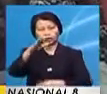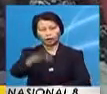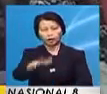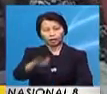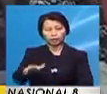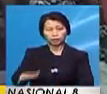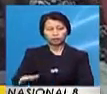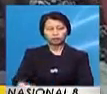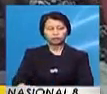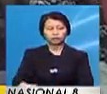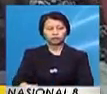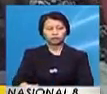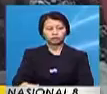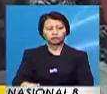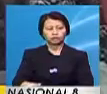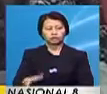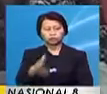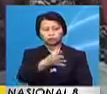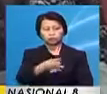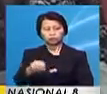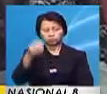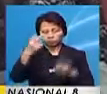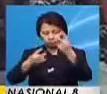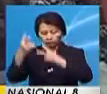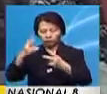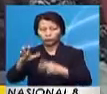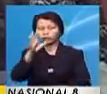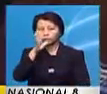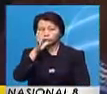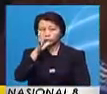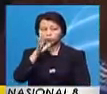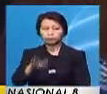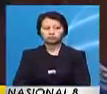adik-adiknya dan begitu juga menjenguk ibunya.